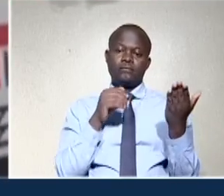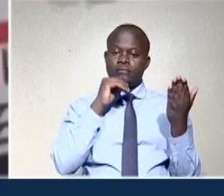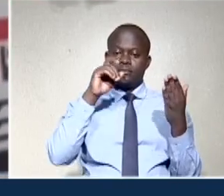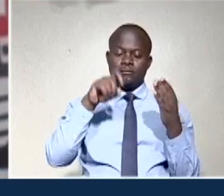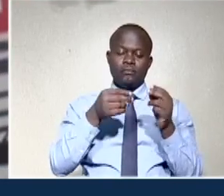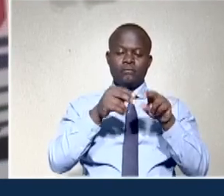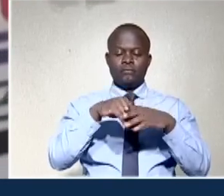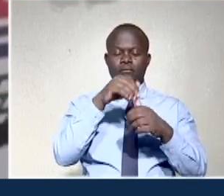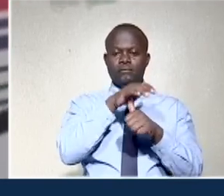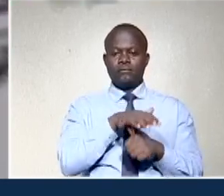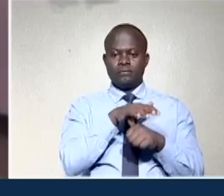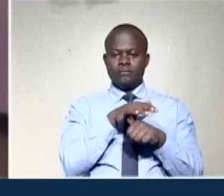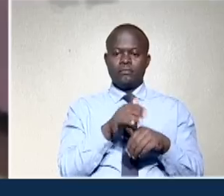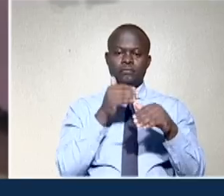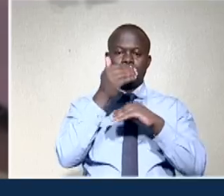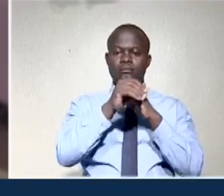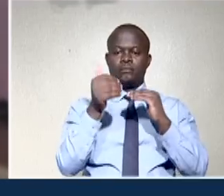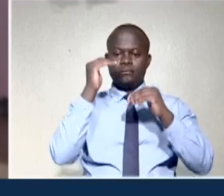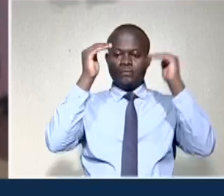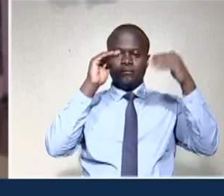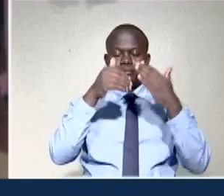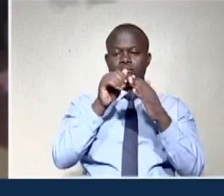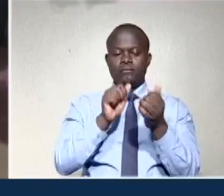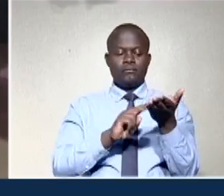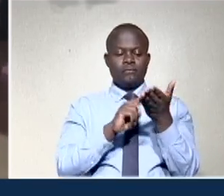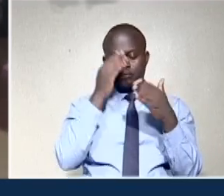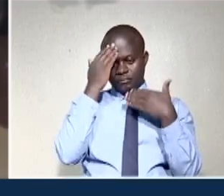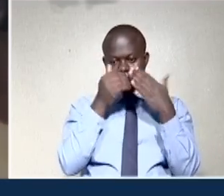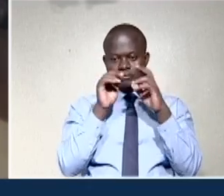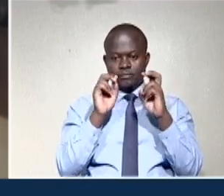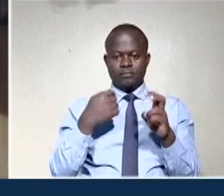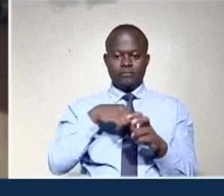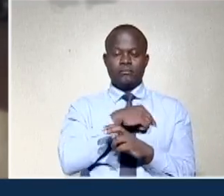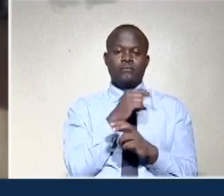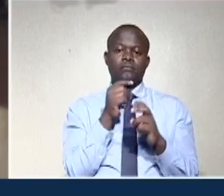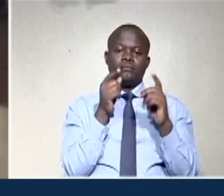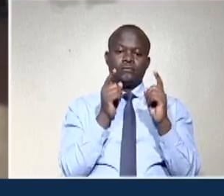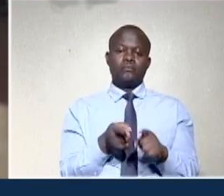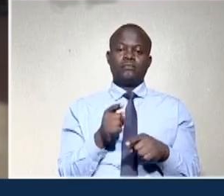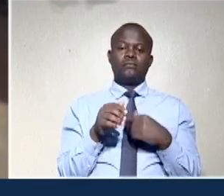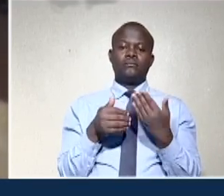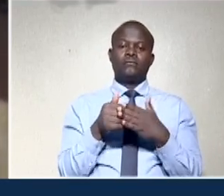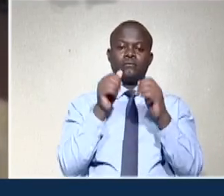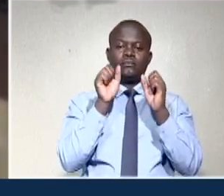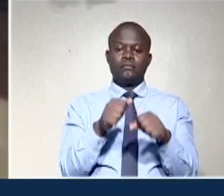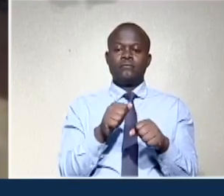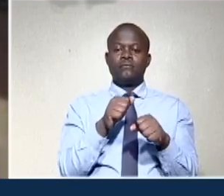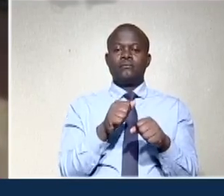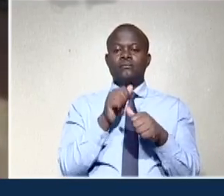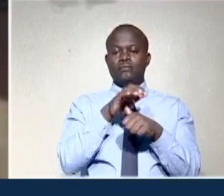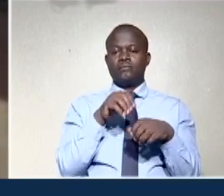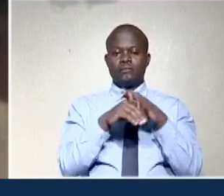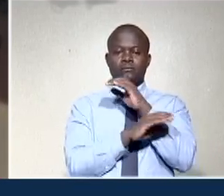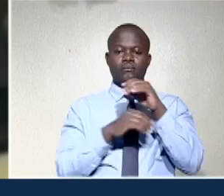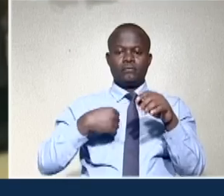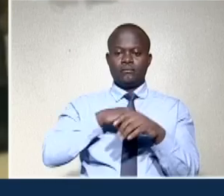kubaho akarengane hari izindi nzego dushobora kwiyambaza kugira ngo hato tube tutarenganira mu gihugu